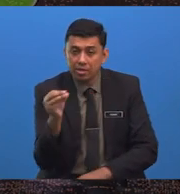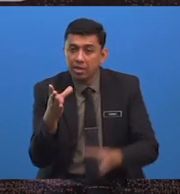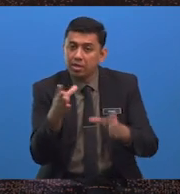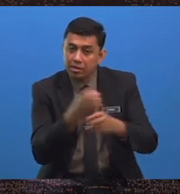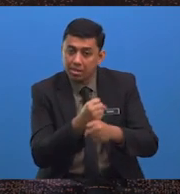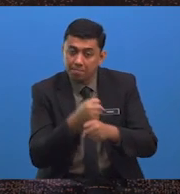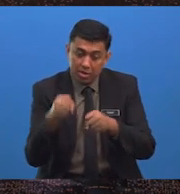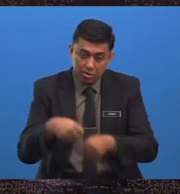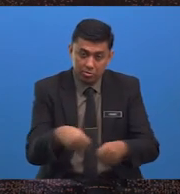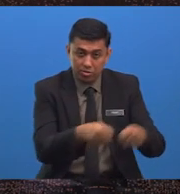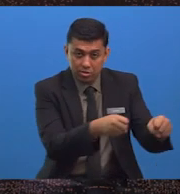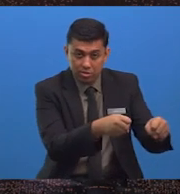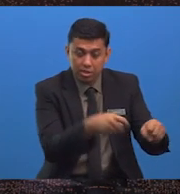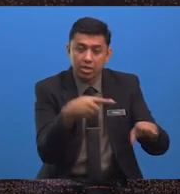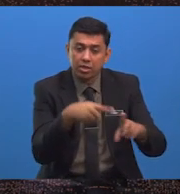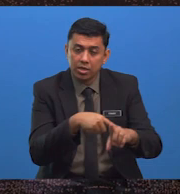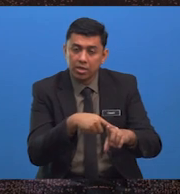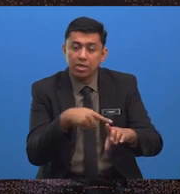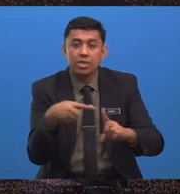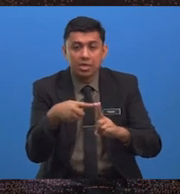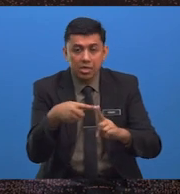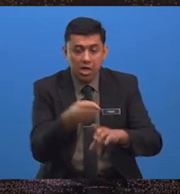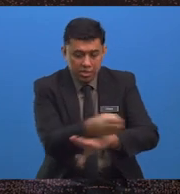dan dapat disalirkan ke sawah padi.